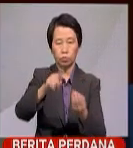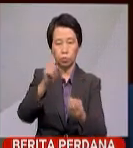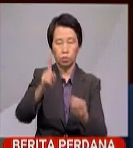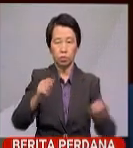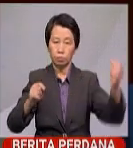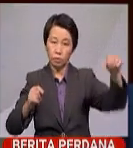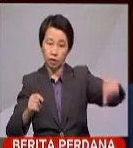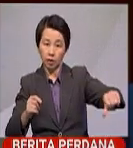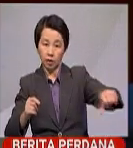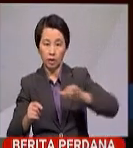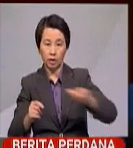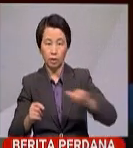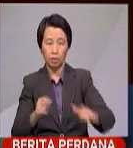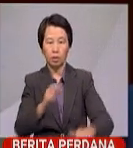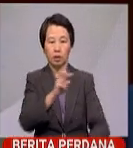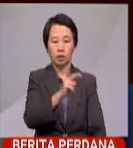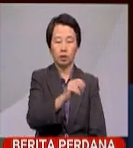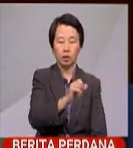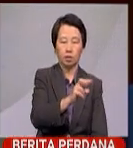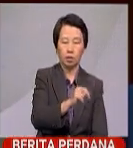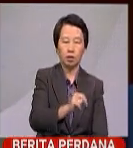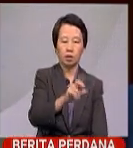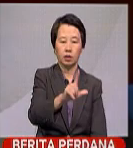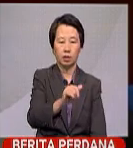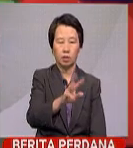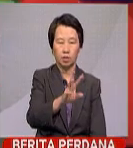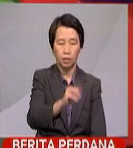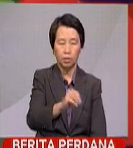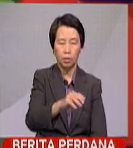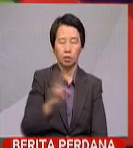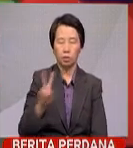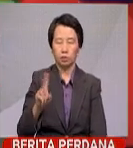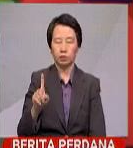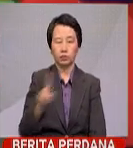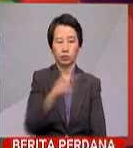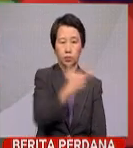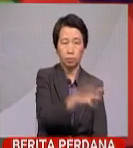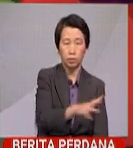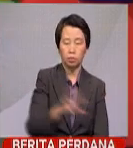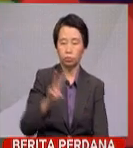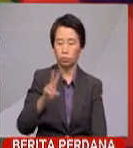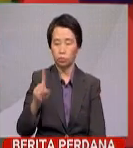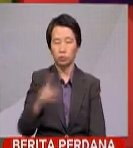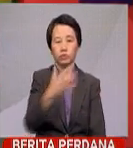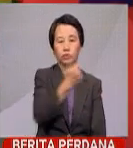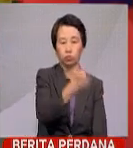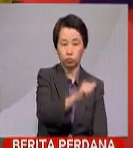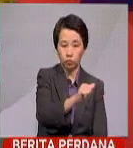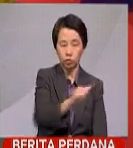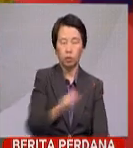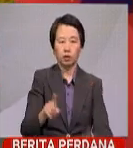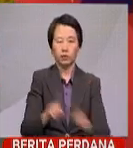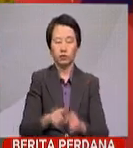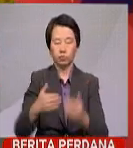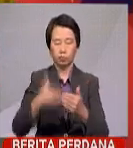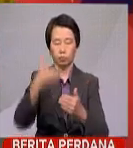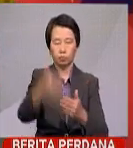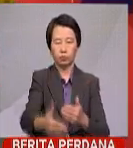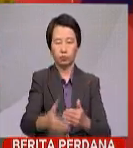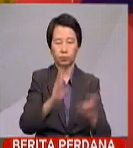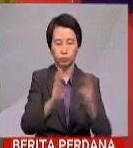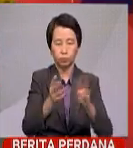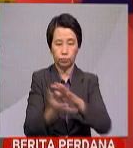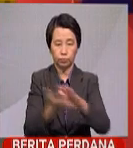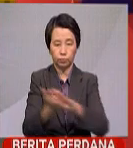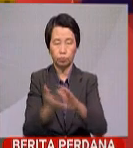mengalahkan rakan senegara Anna Cheong dan Lim Chiu Sien 21-15, 21-10. Turut mara gandingan beregu